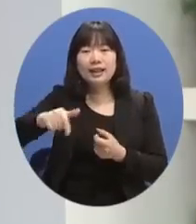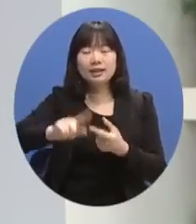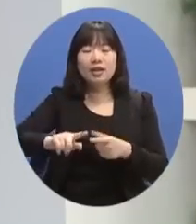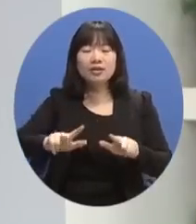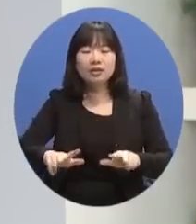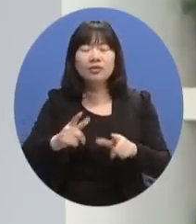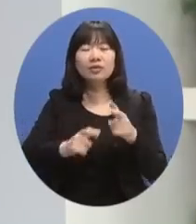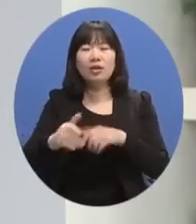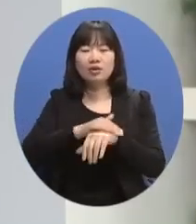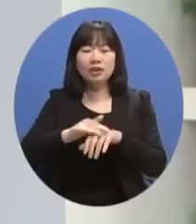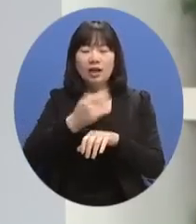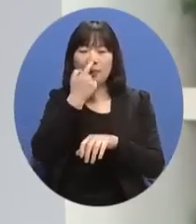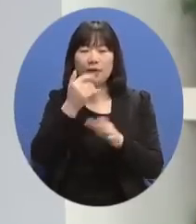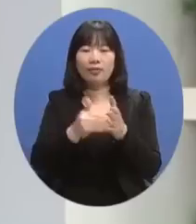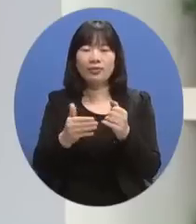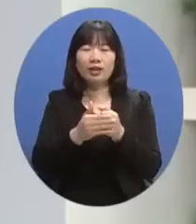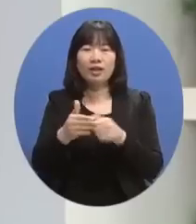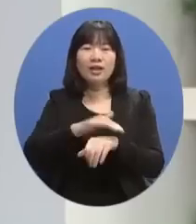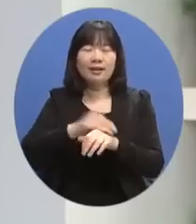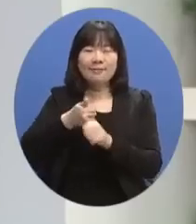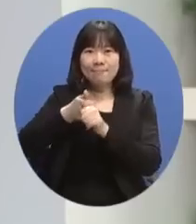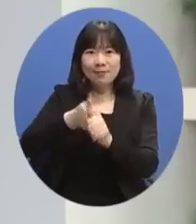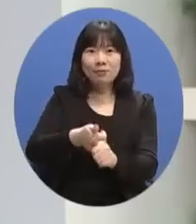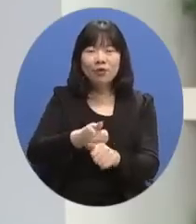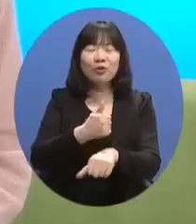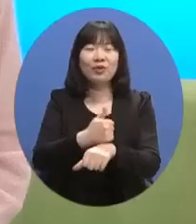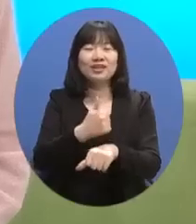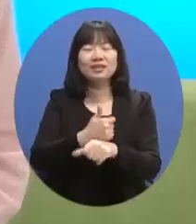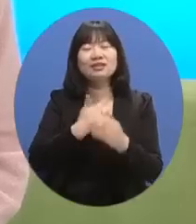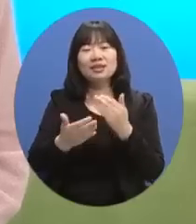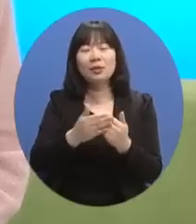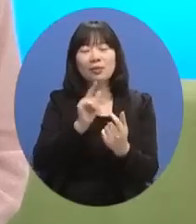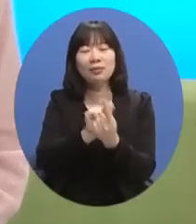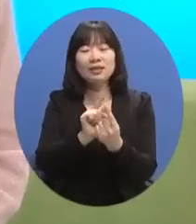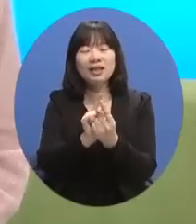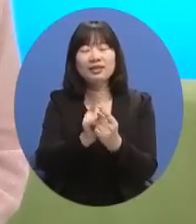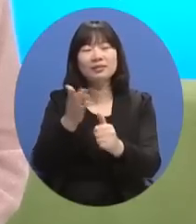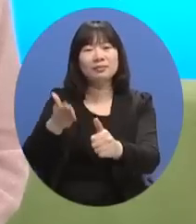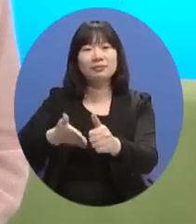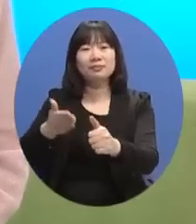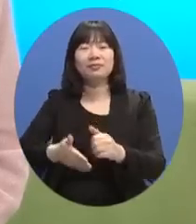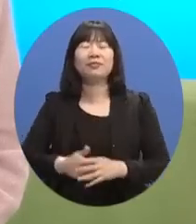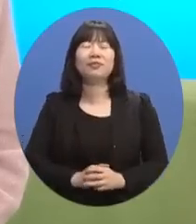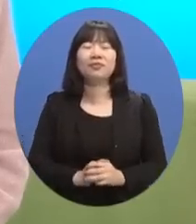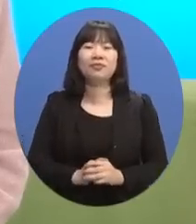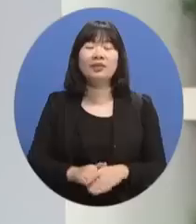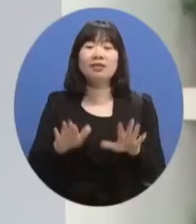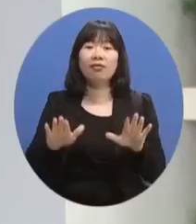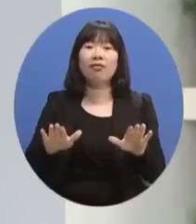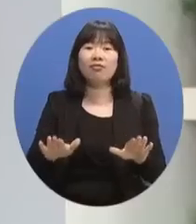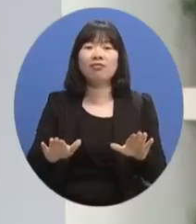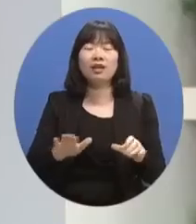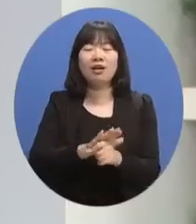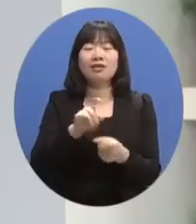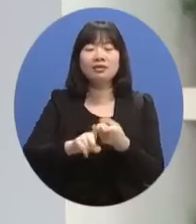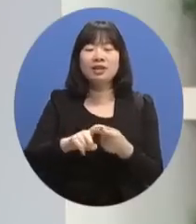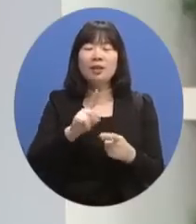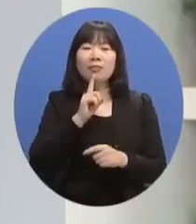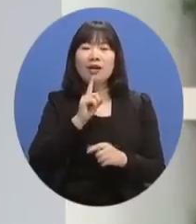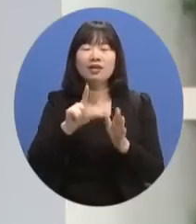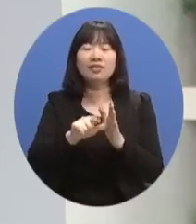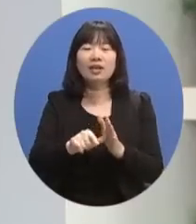오늘보다 잘 배워서 잘 극복하는 경험을 했으면 좋겠다라는 생각을 해요. 자, 이제 우리 이제 애착 얘기할